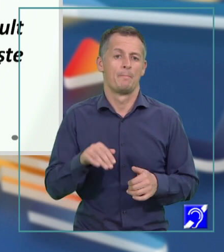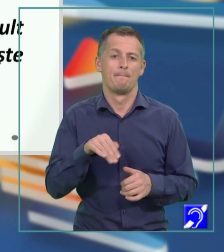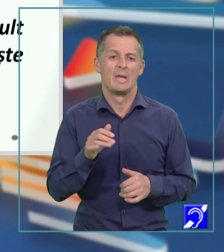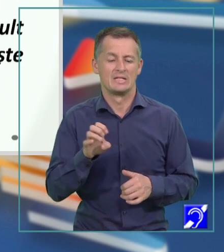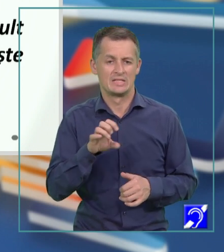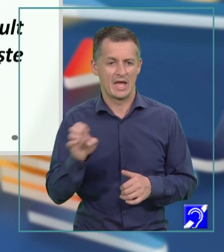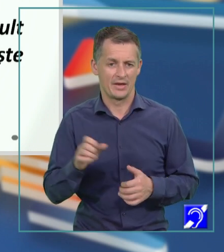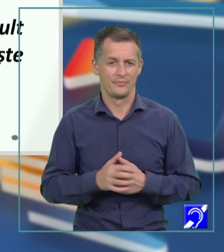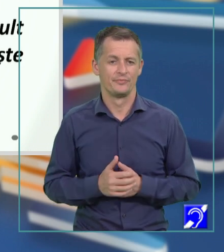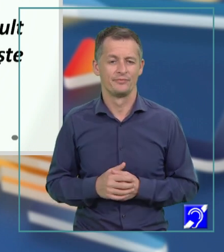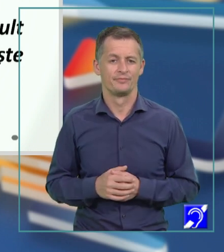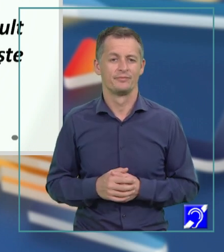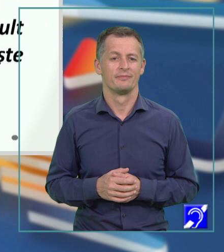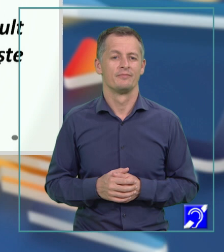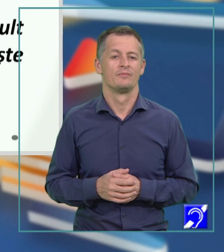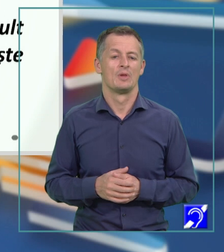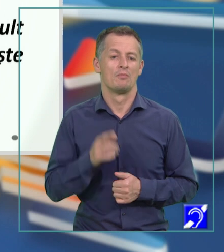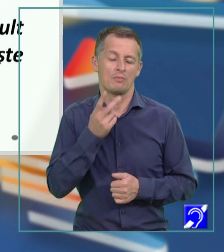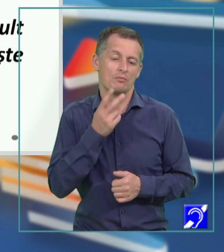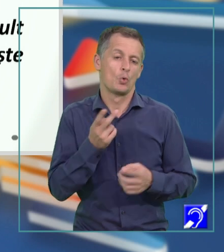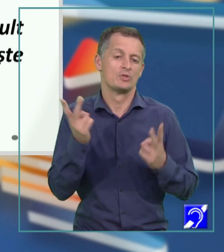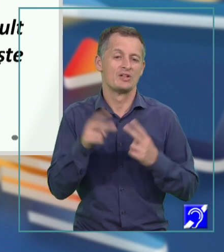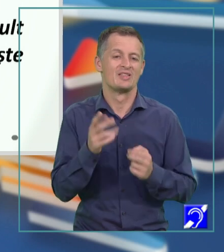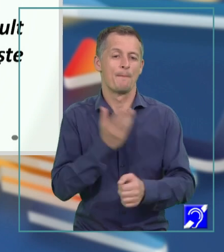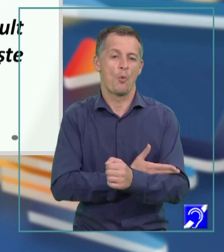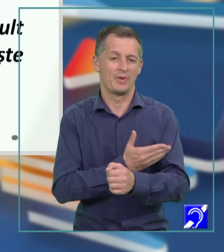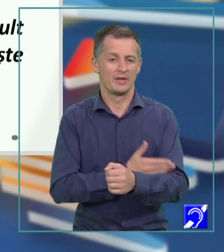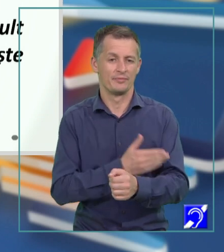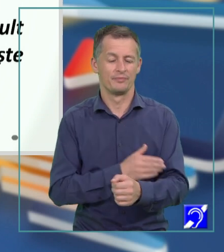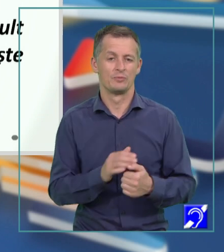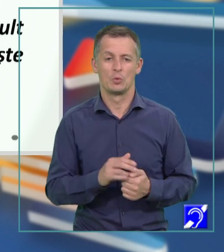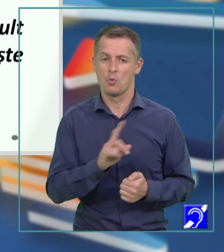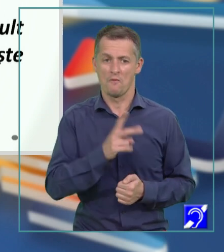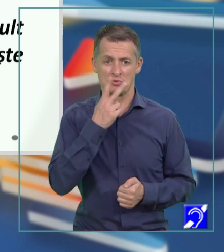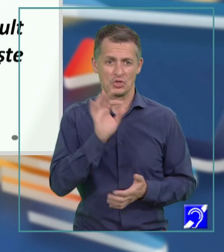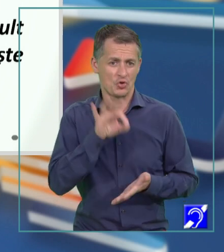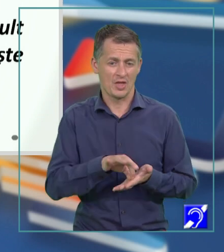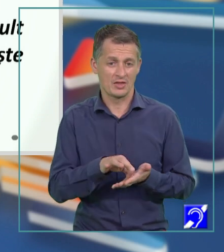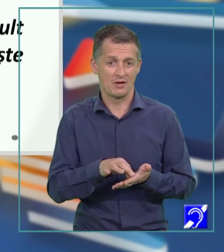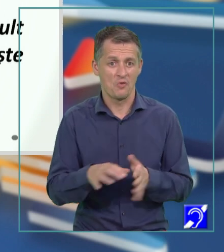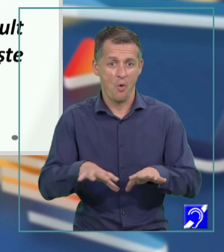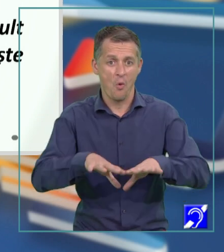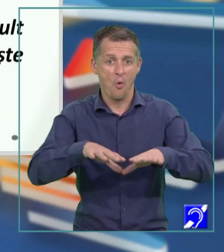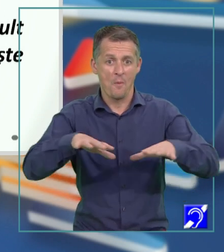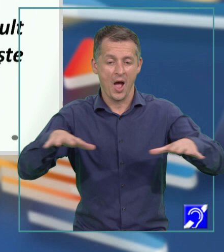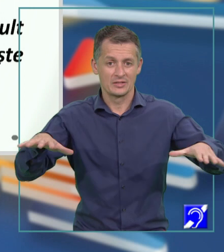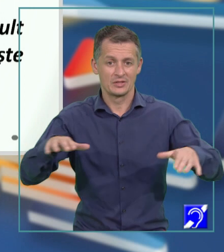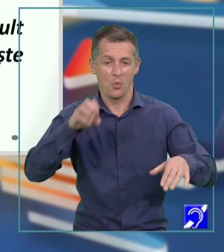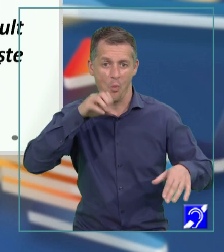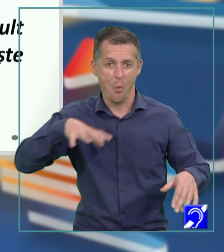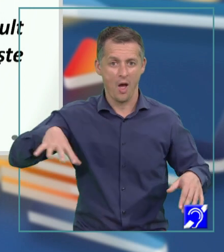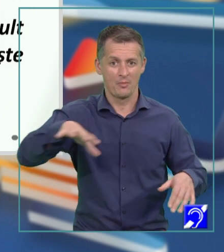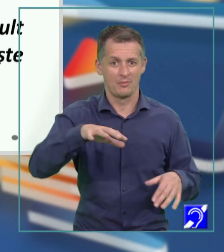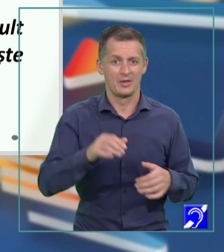cuvintele polisemantice cu sensul de mobilier. Și nu văzuse niciodată o masă de oameni atât